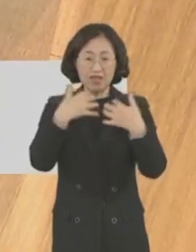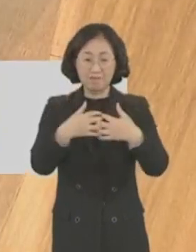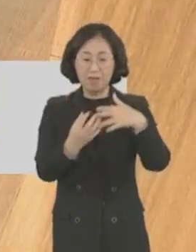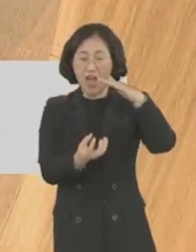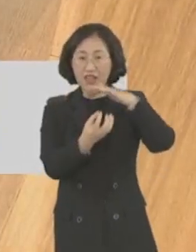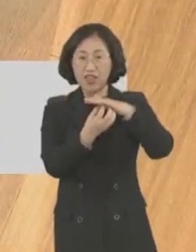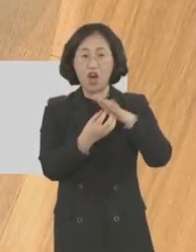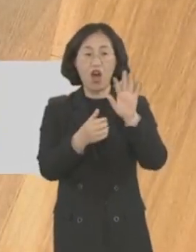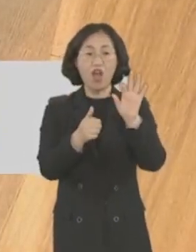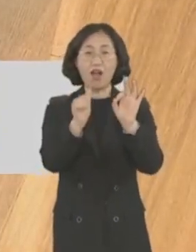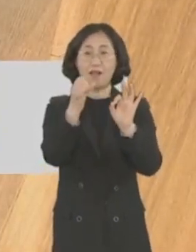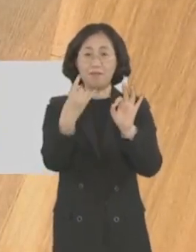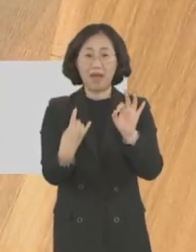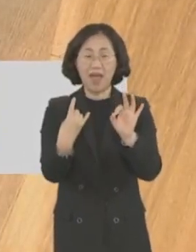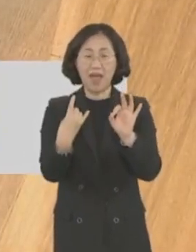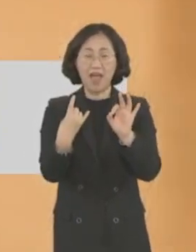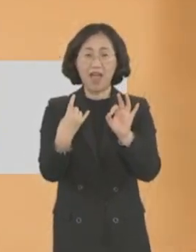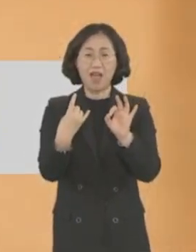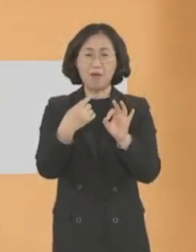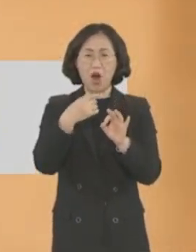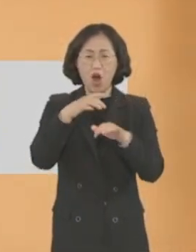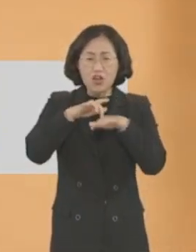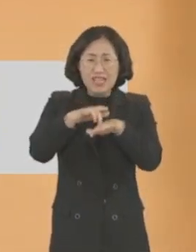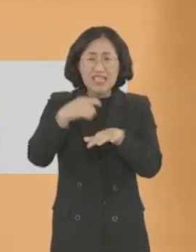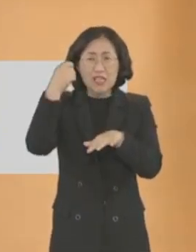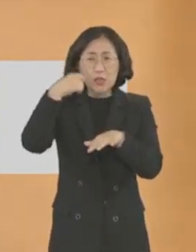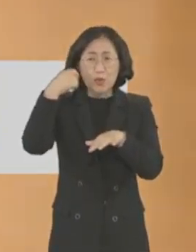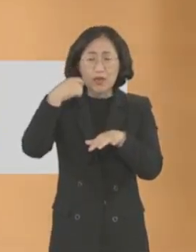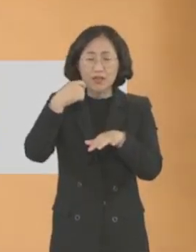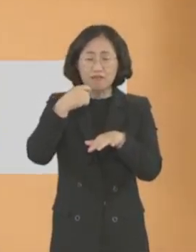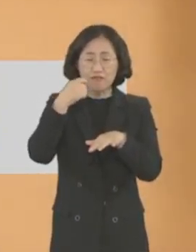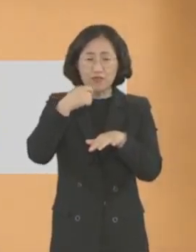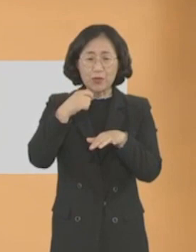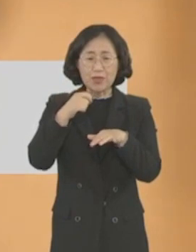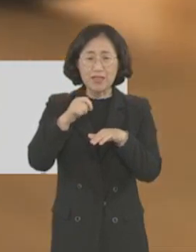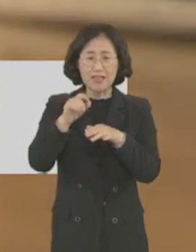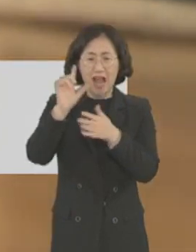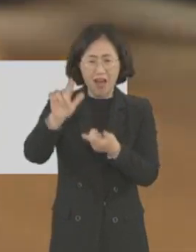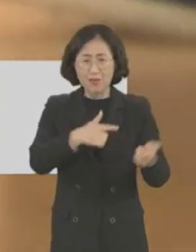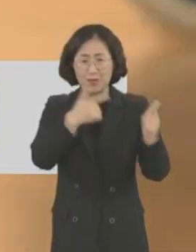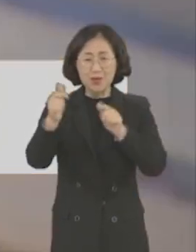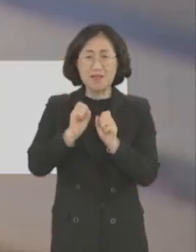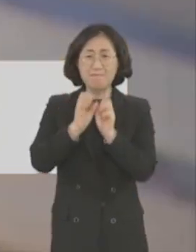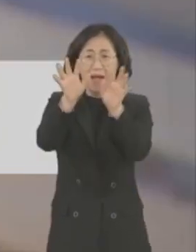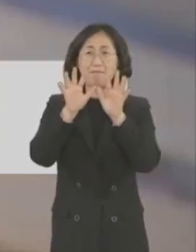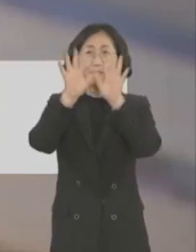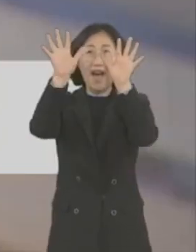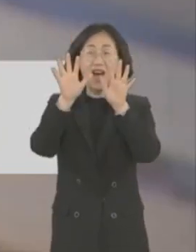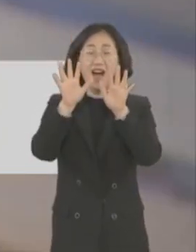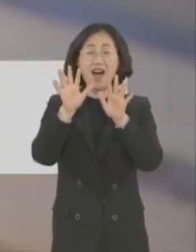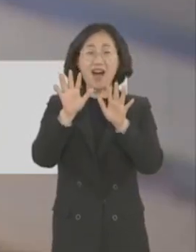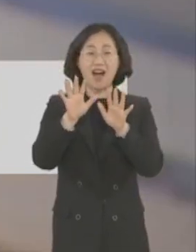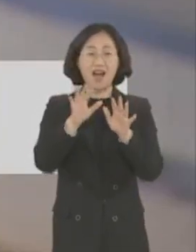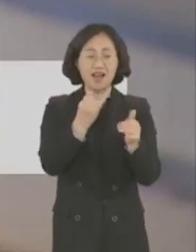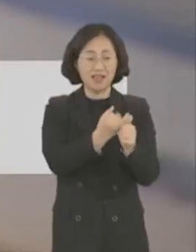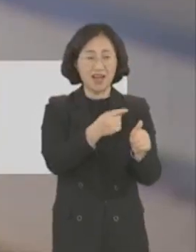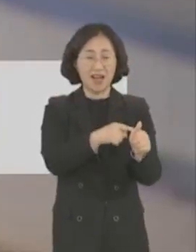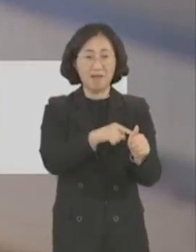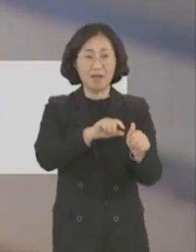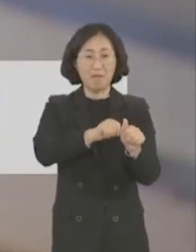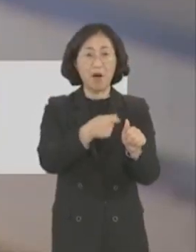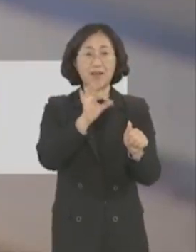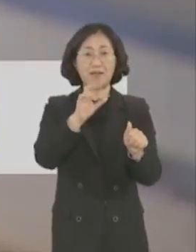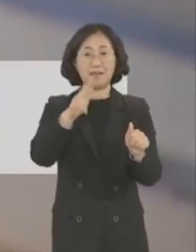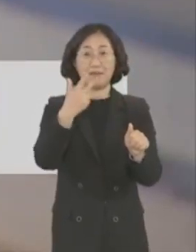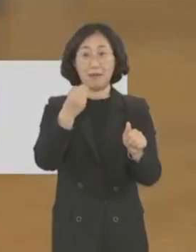열차례에 걸쳐 생활 소음이나 귀신 소리를 종일 틀어 윗집을 향해 송출한 혐의로 40살 a씨 부부에게 벌금